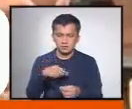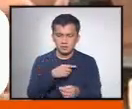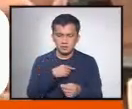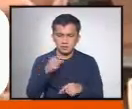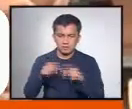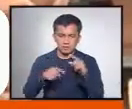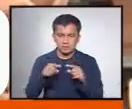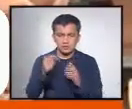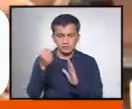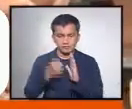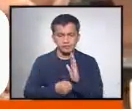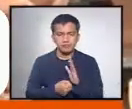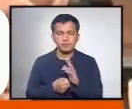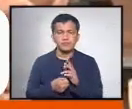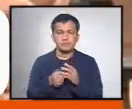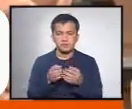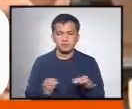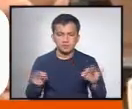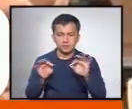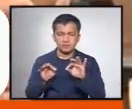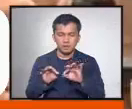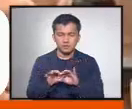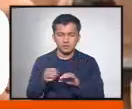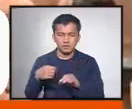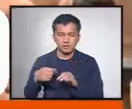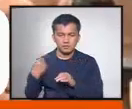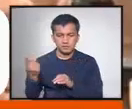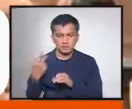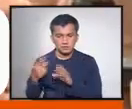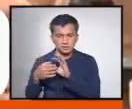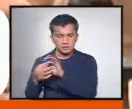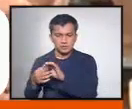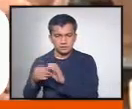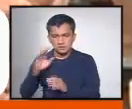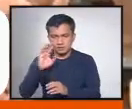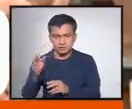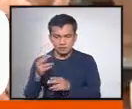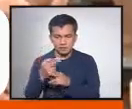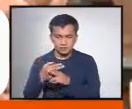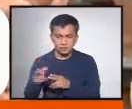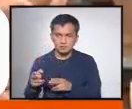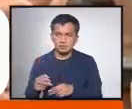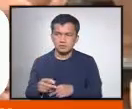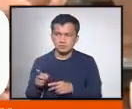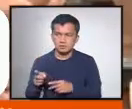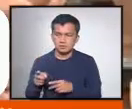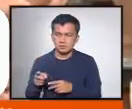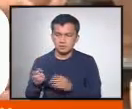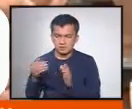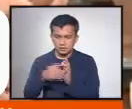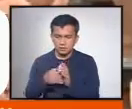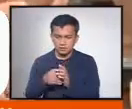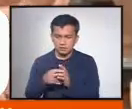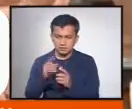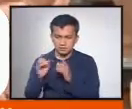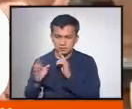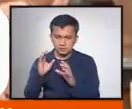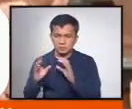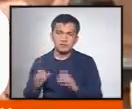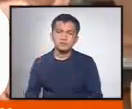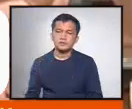friendship and the value of our ties, it is never too soon to resume our